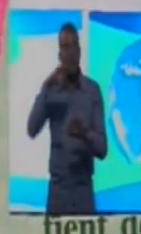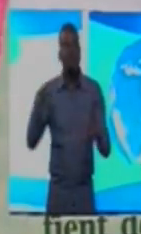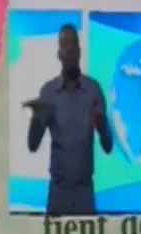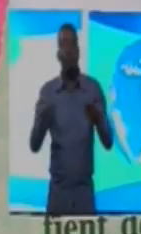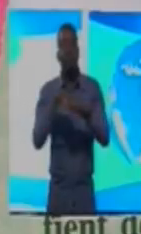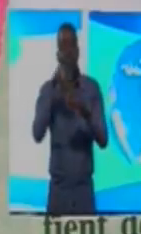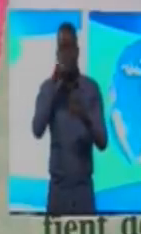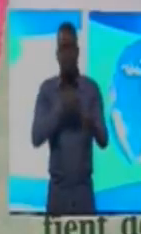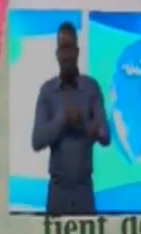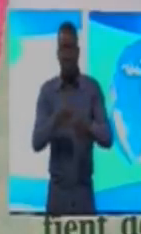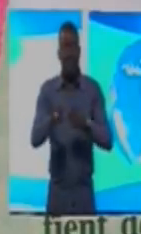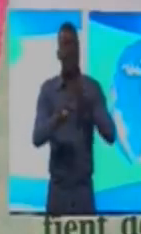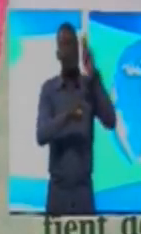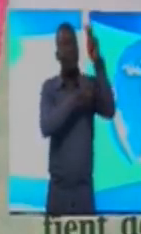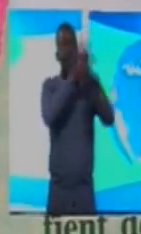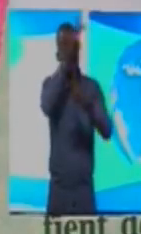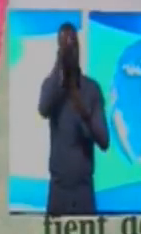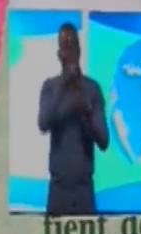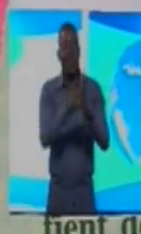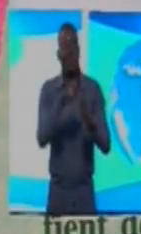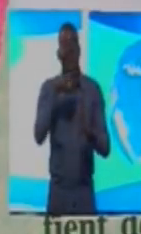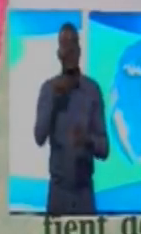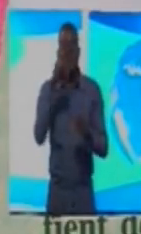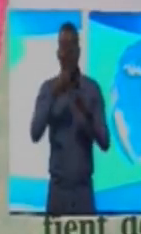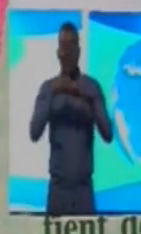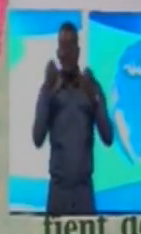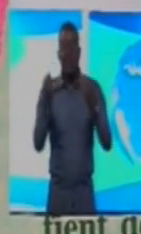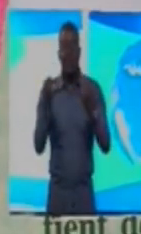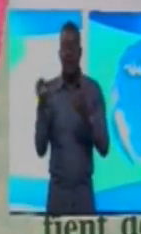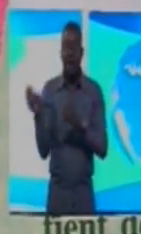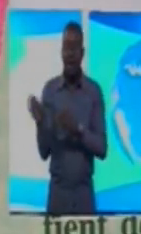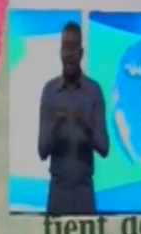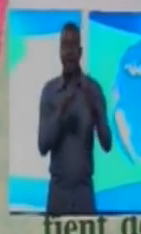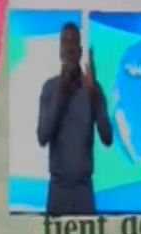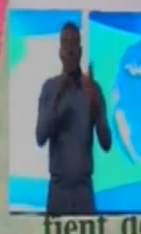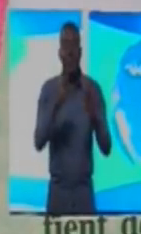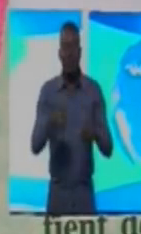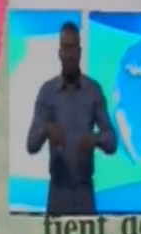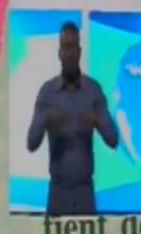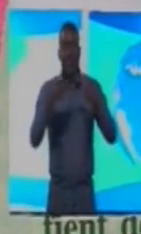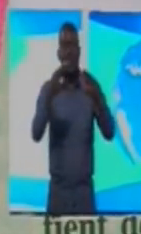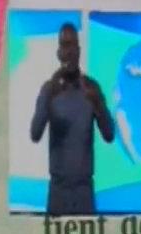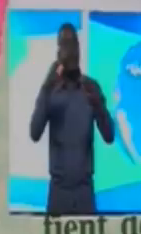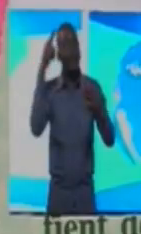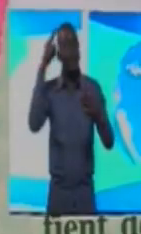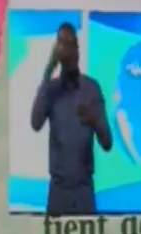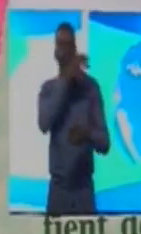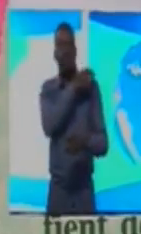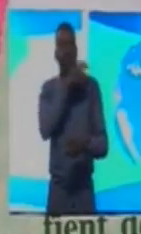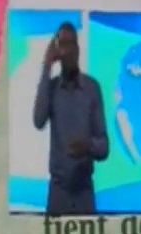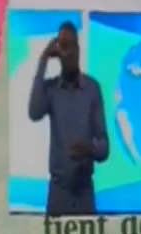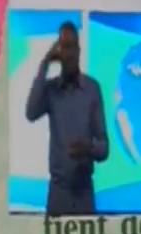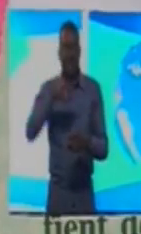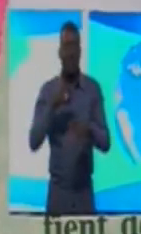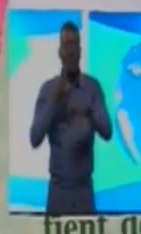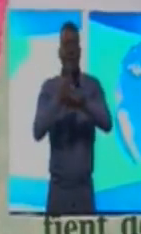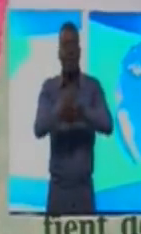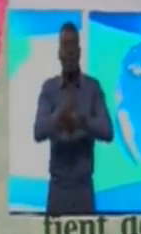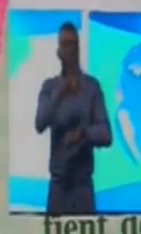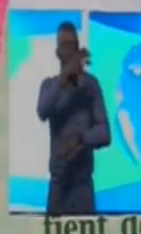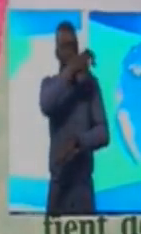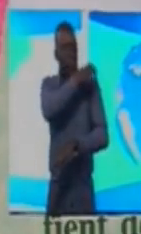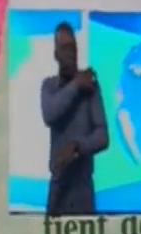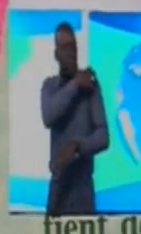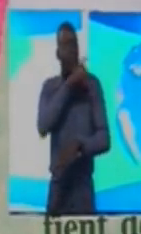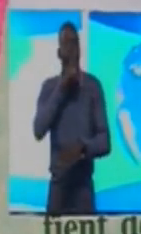les populations, note le journal Le Pays. Les manifestants se sont rendus au palais royal, eux qui accusent le chef d'être